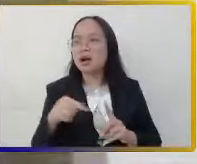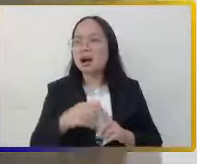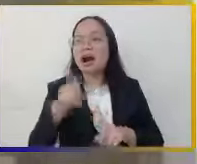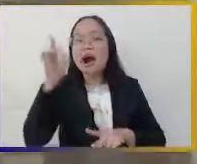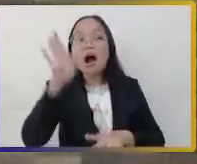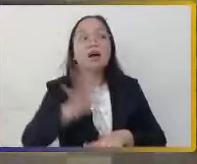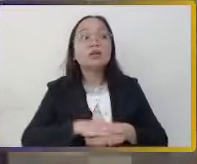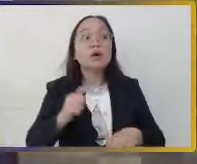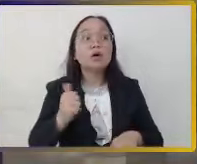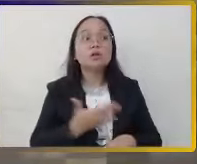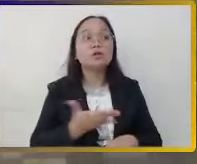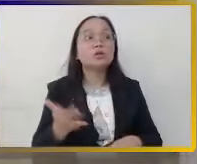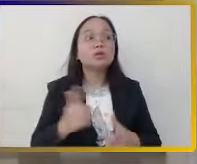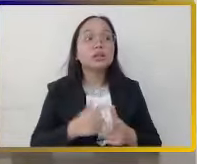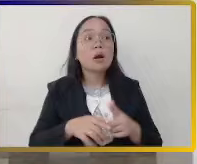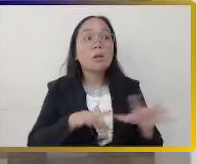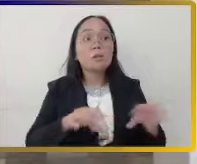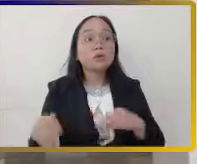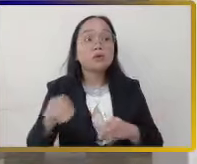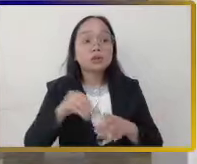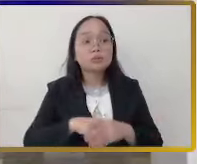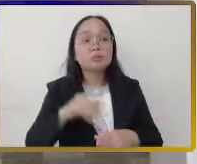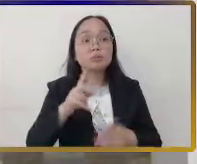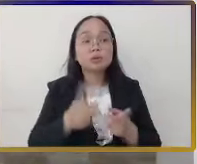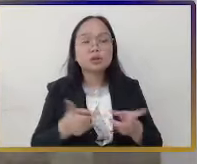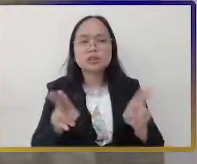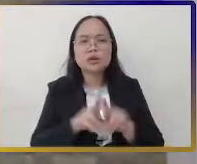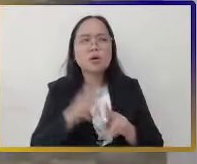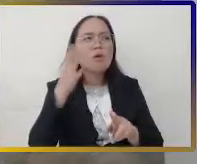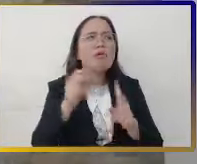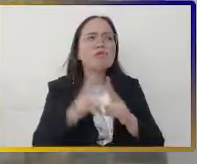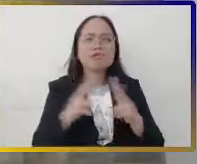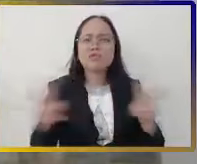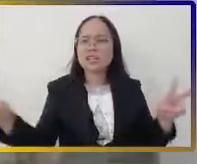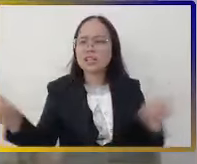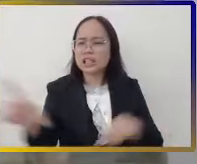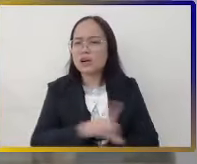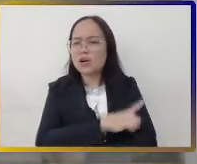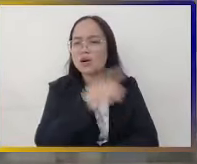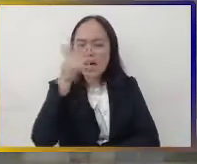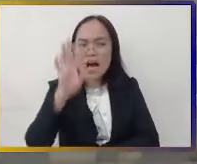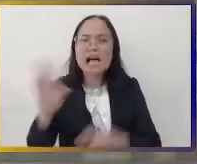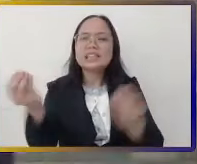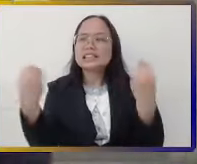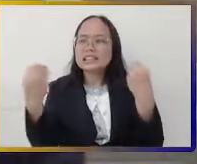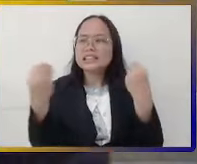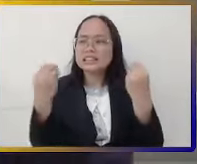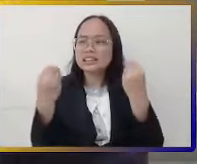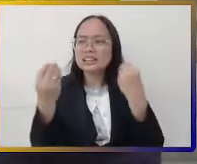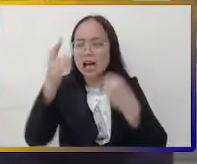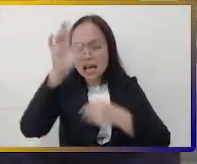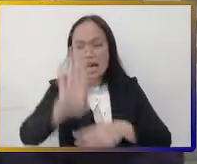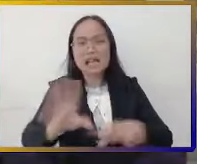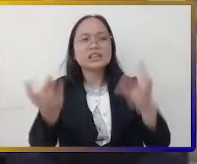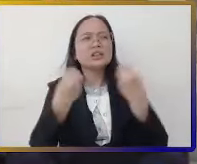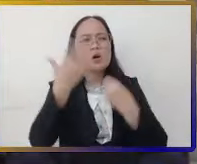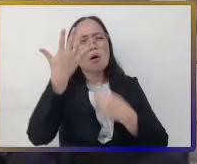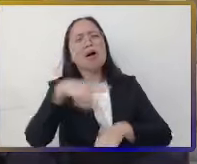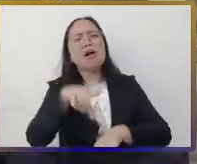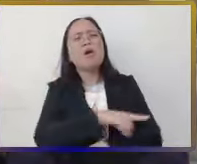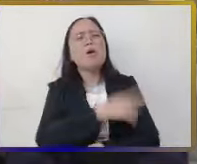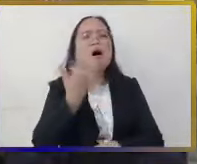tinawag ka rito ng Panginoon, ilalagay ka sa isang position. Bakit napakahaba rito? May tinuturo pa ang Panginoon sa iyo. Panginoon, bakit ang